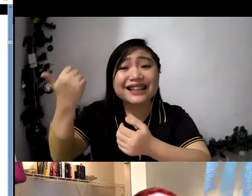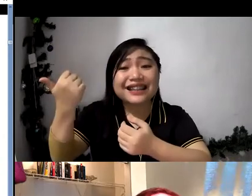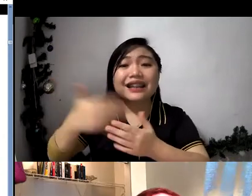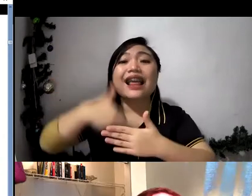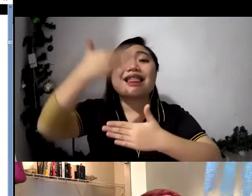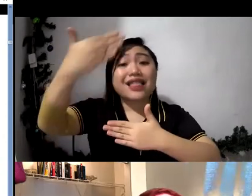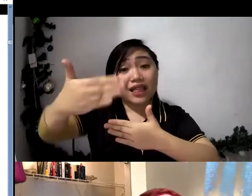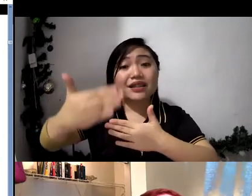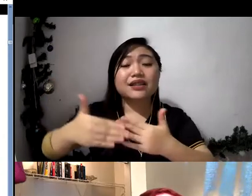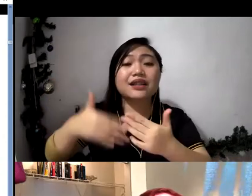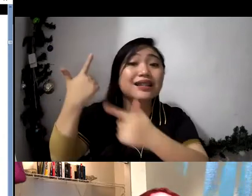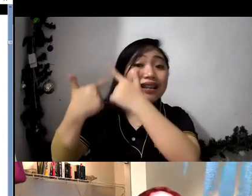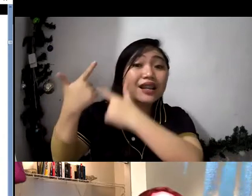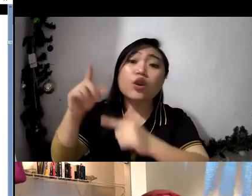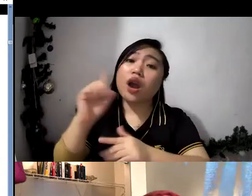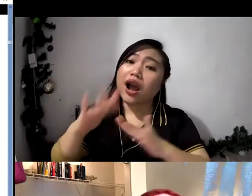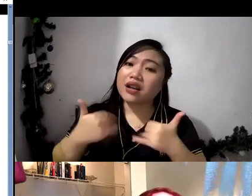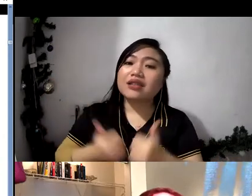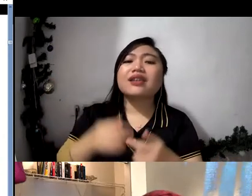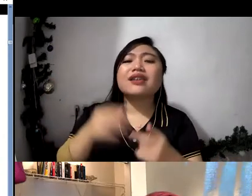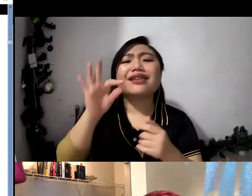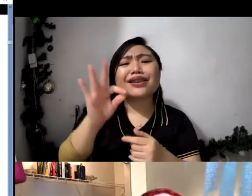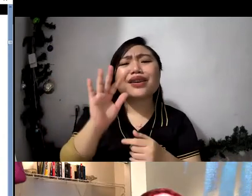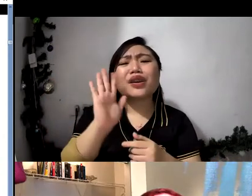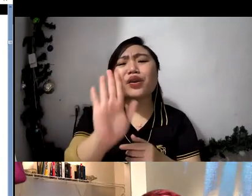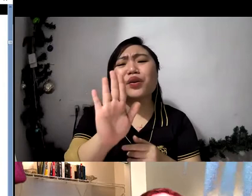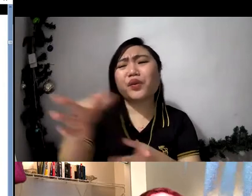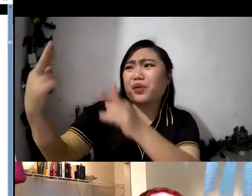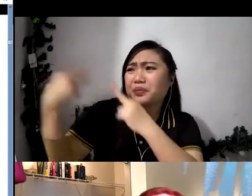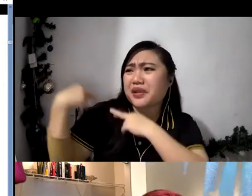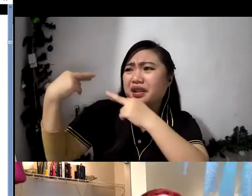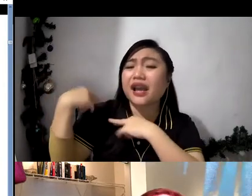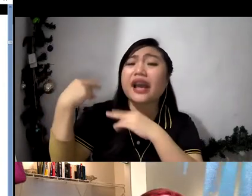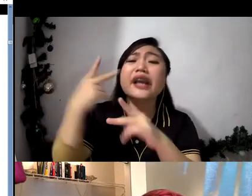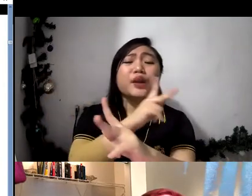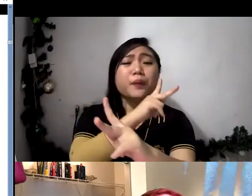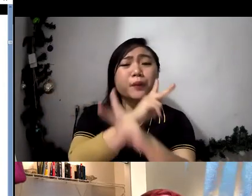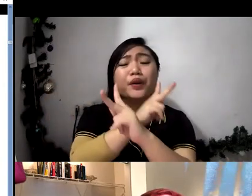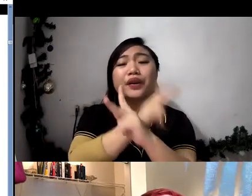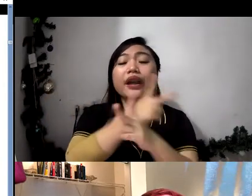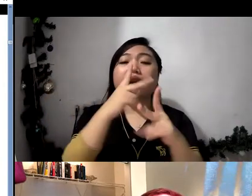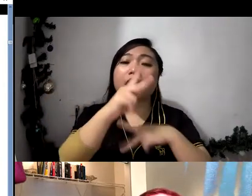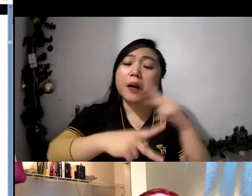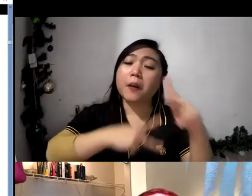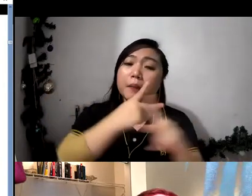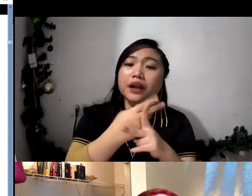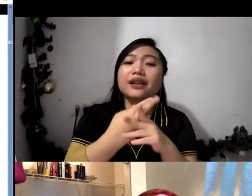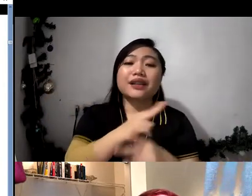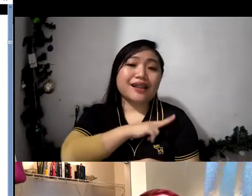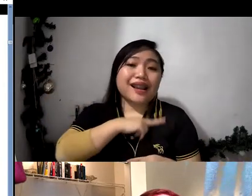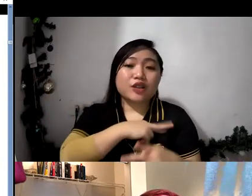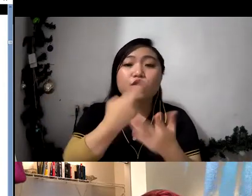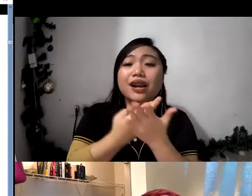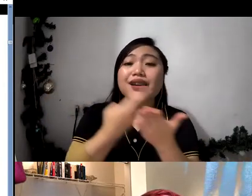ng accountability na yan yung protecting our planet's natural resources. Okay? And then at the same time, no,